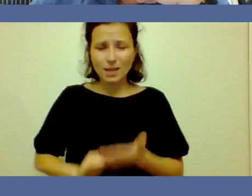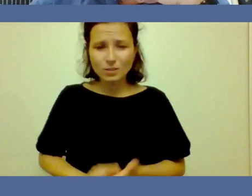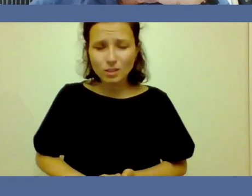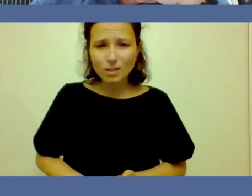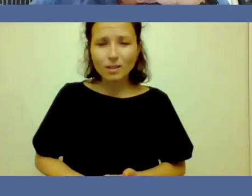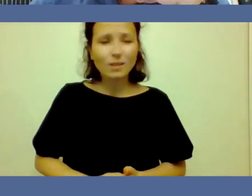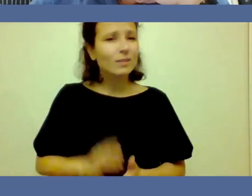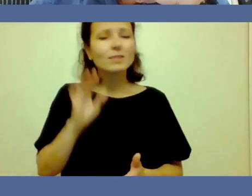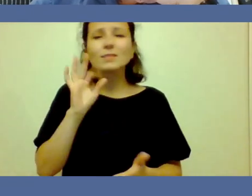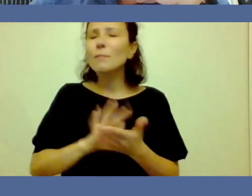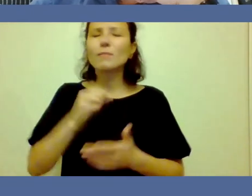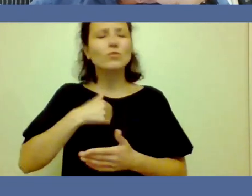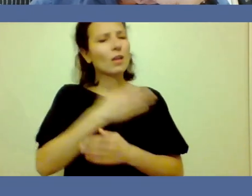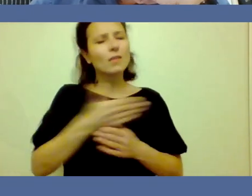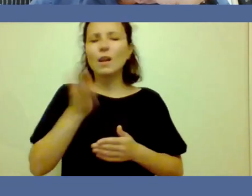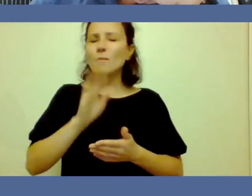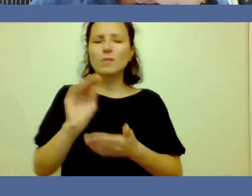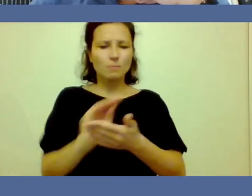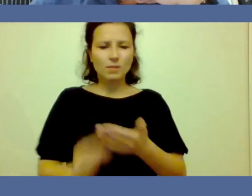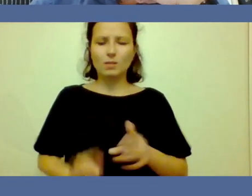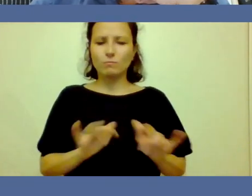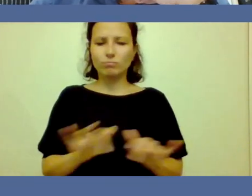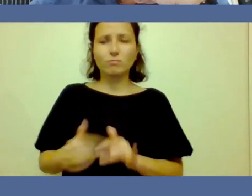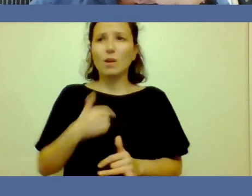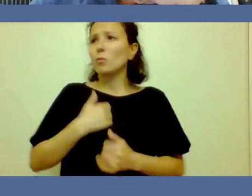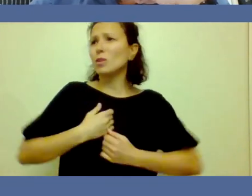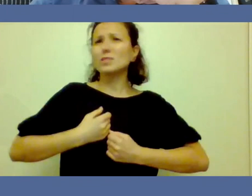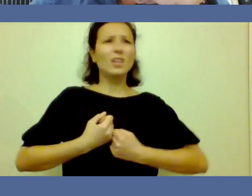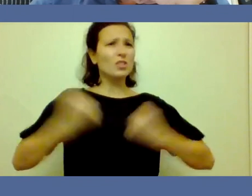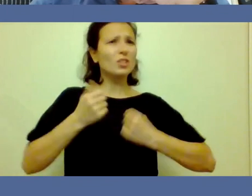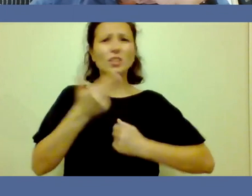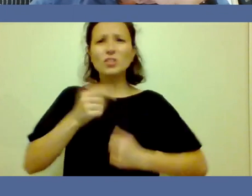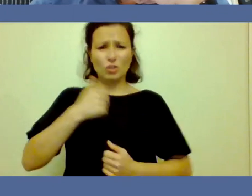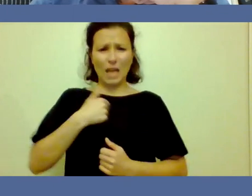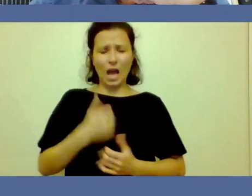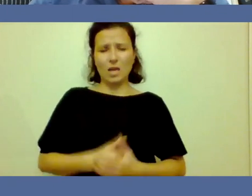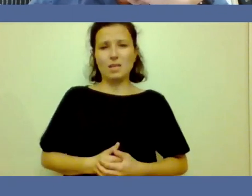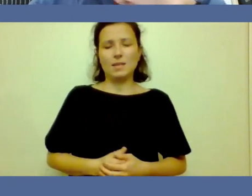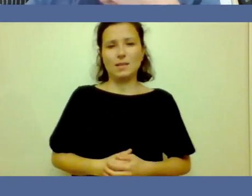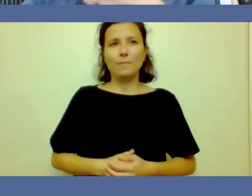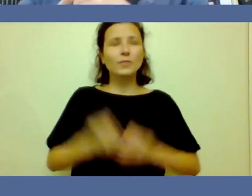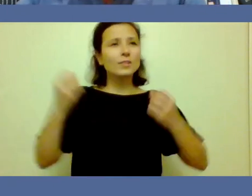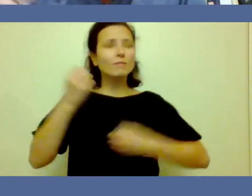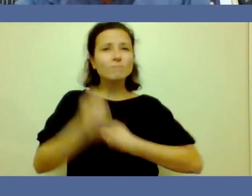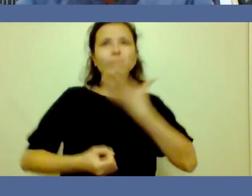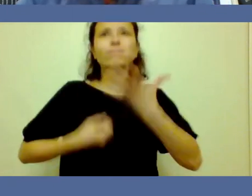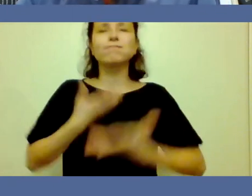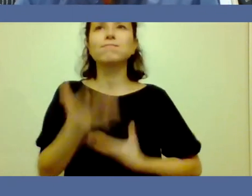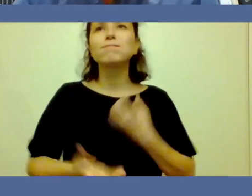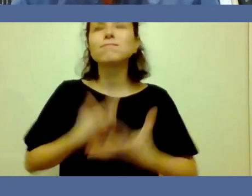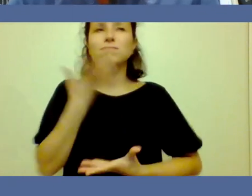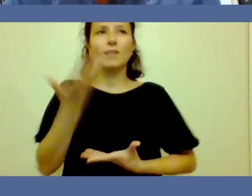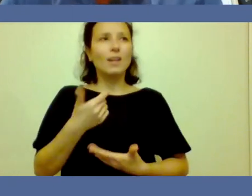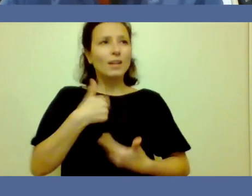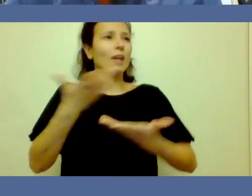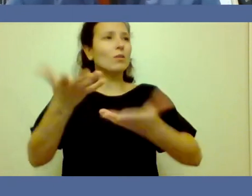że i tak będę pisać. Dlatego, że to jest silniejsze ode mnie. To jest po prostu taka ekspresja, która jest mi dana i